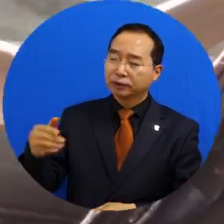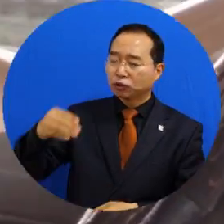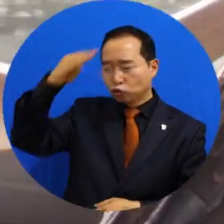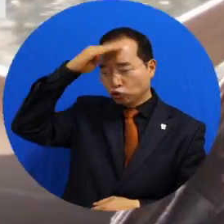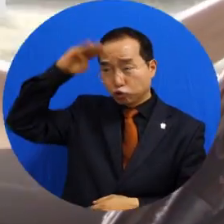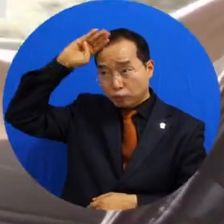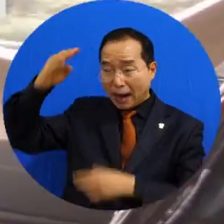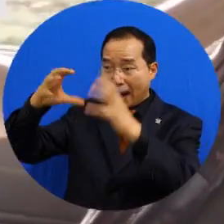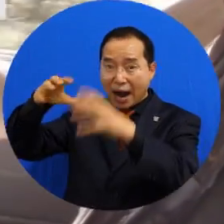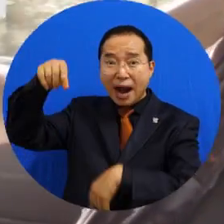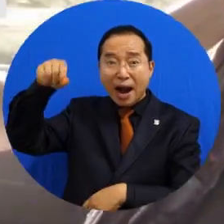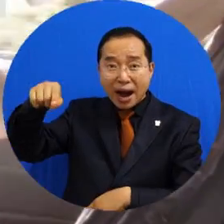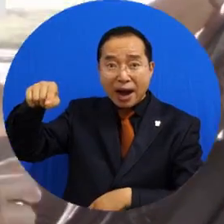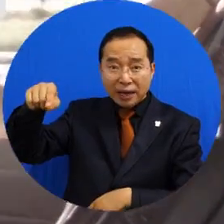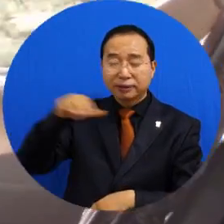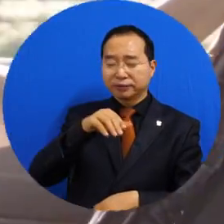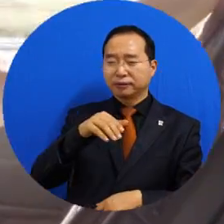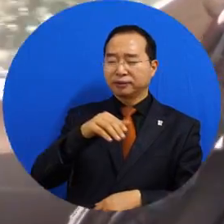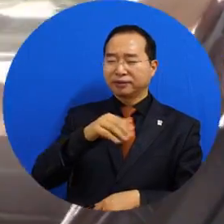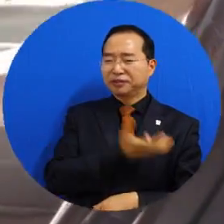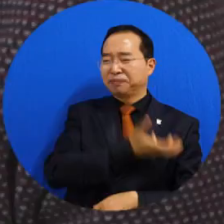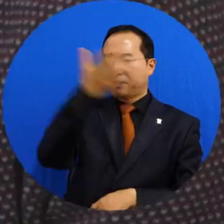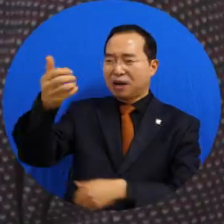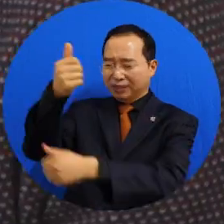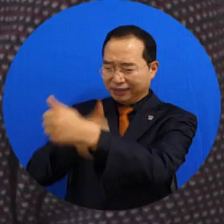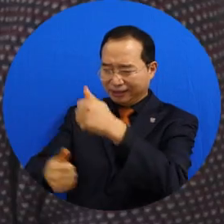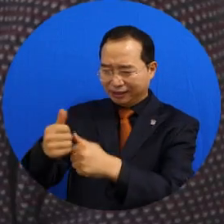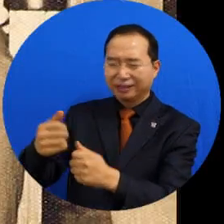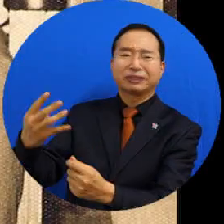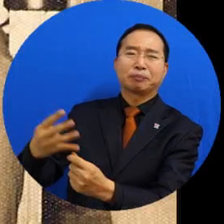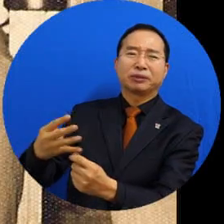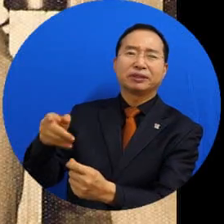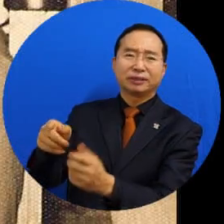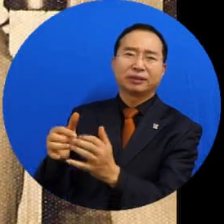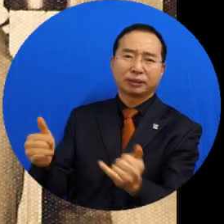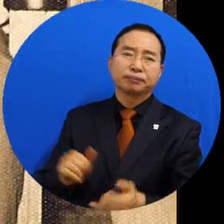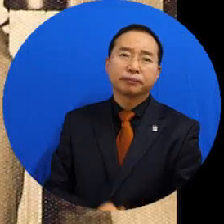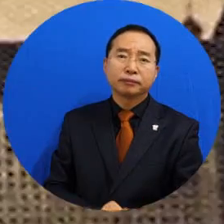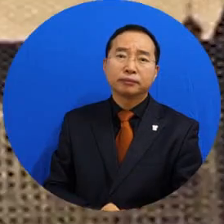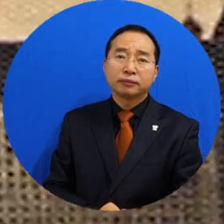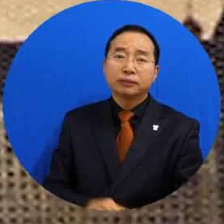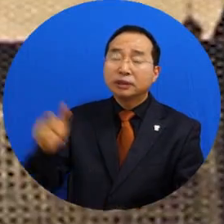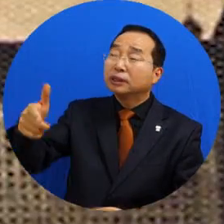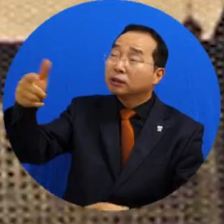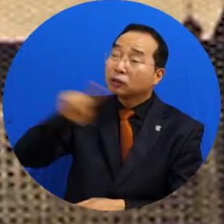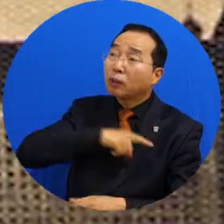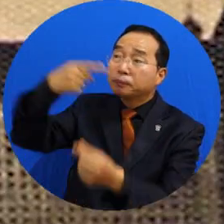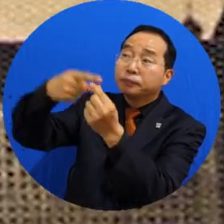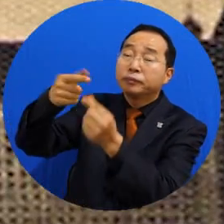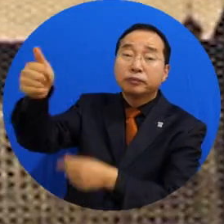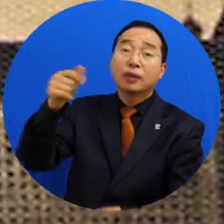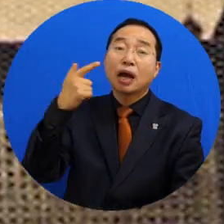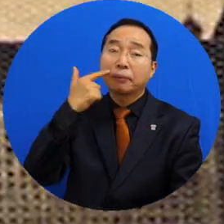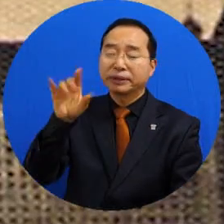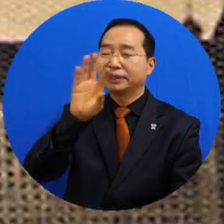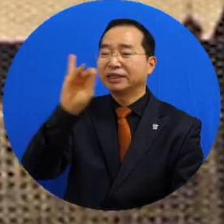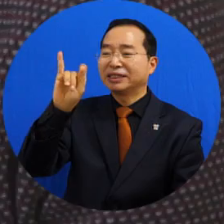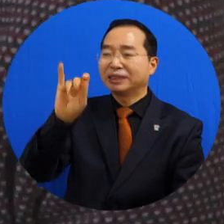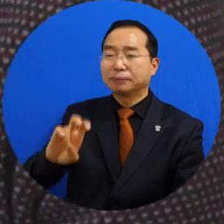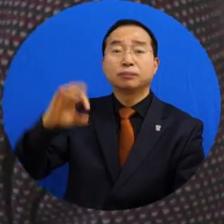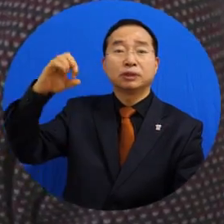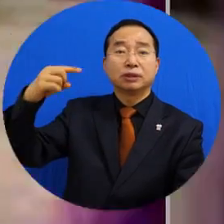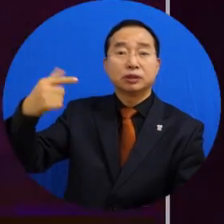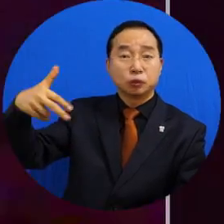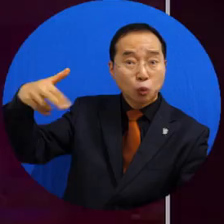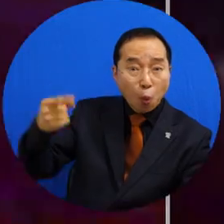fourth generation Korean Cuban whose father was the legendary Hieronimo Lim. 임은조 in Korean. That's where